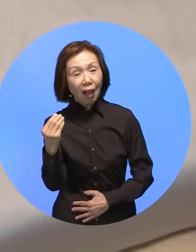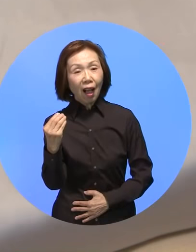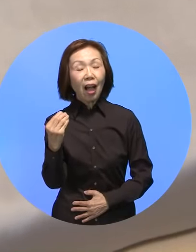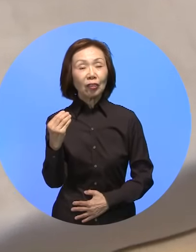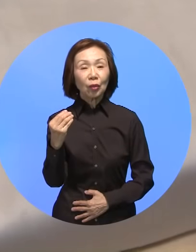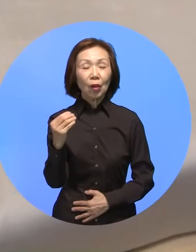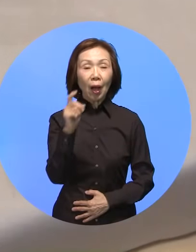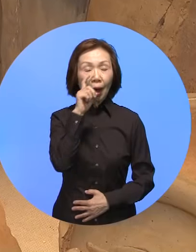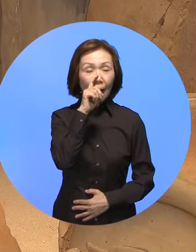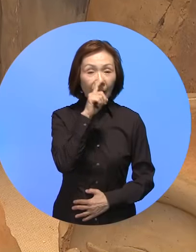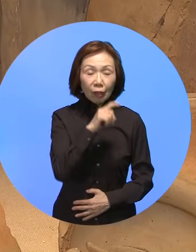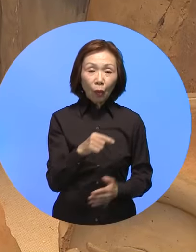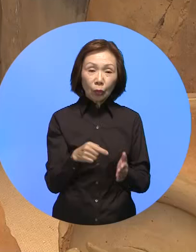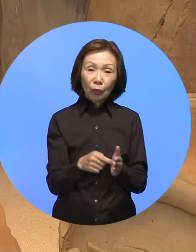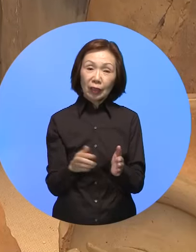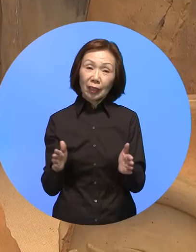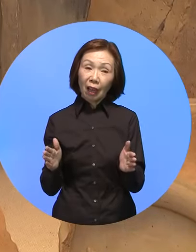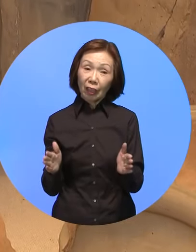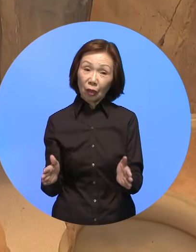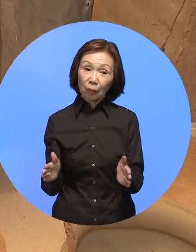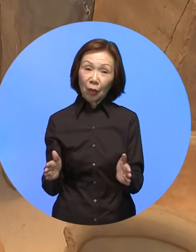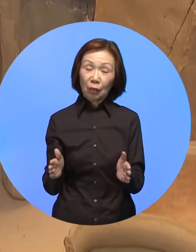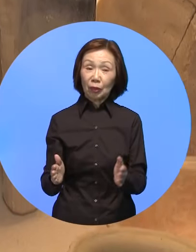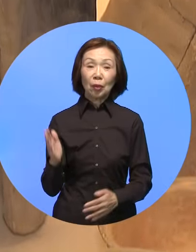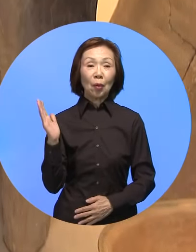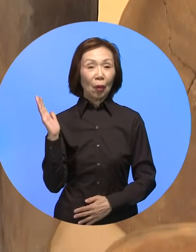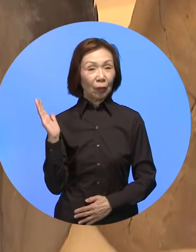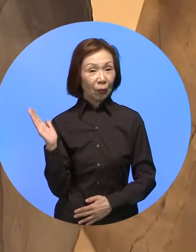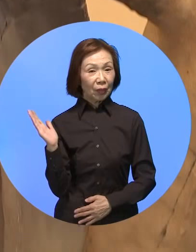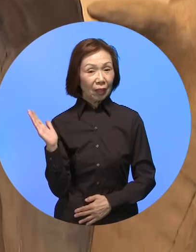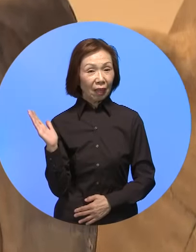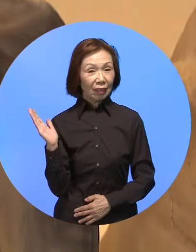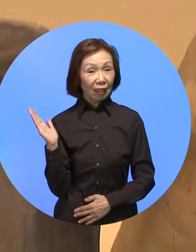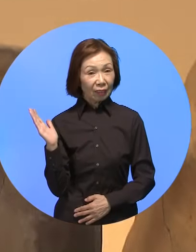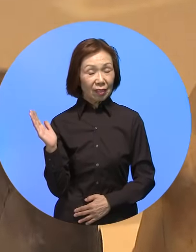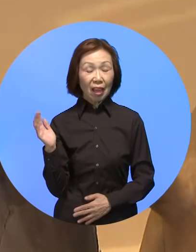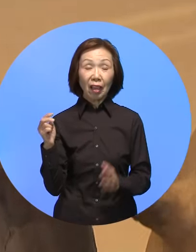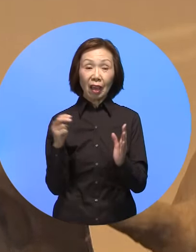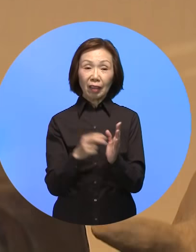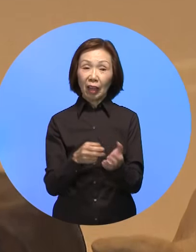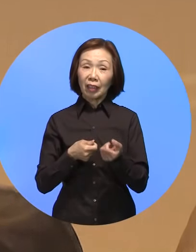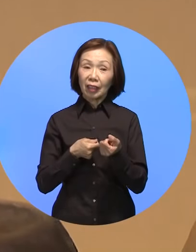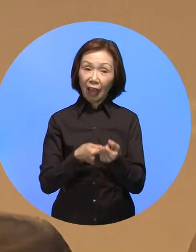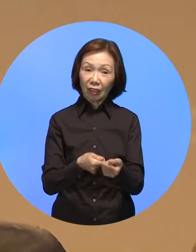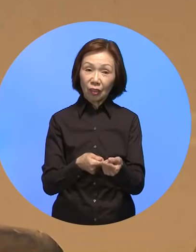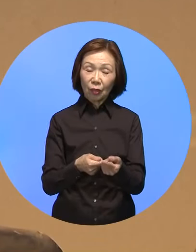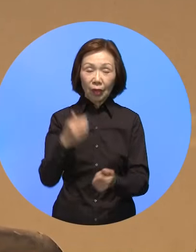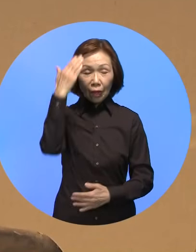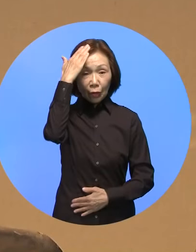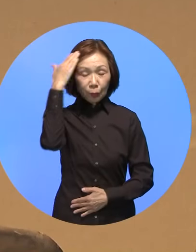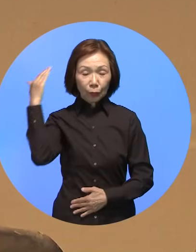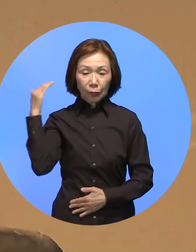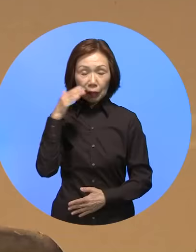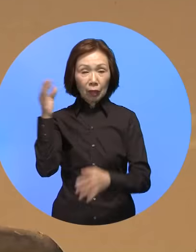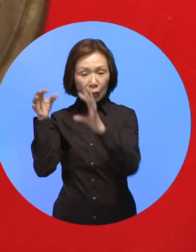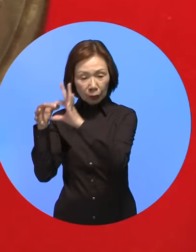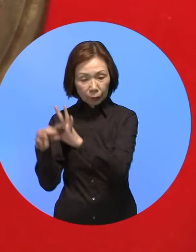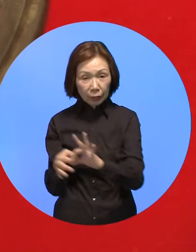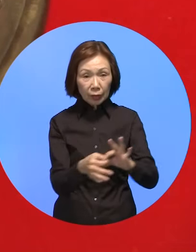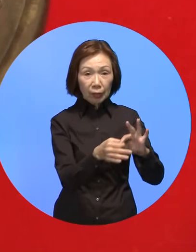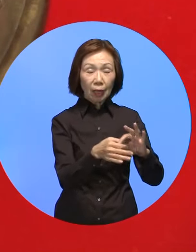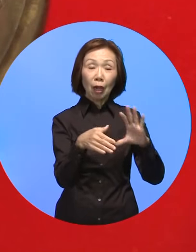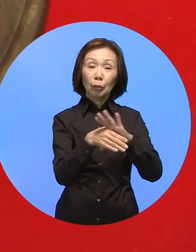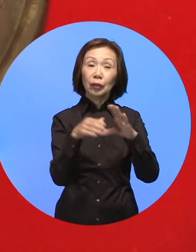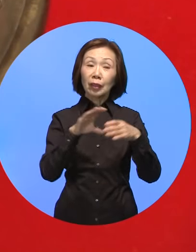本時代の遺物で5分以外での出土が珍しい鉄建や朝鮮半島からのドライ文化を示す管